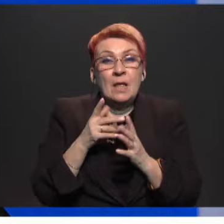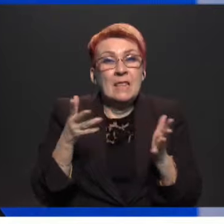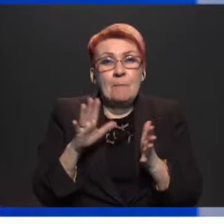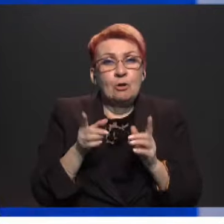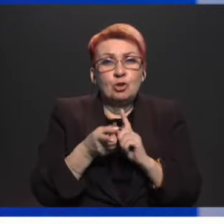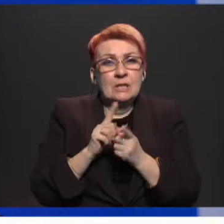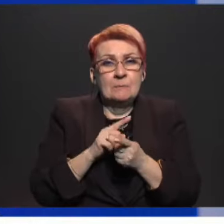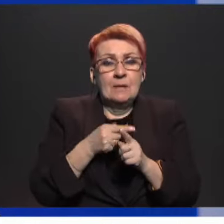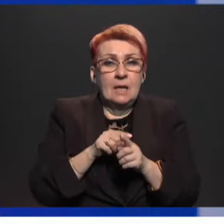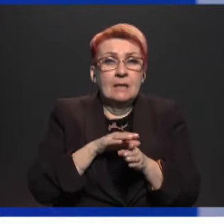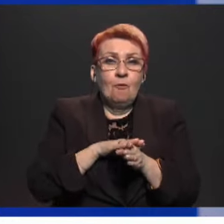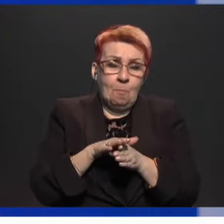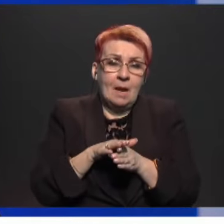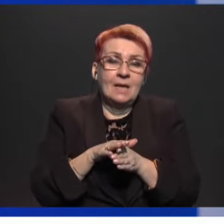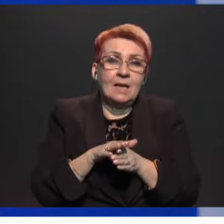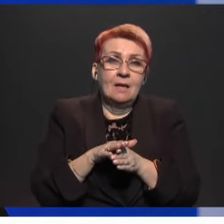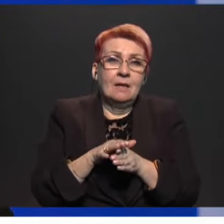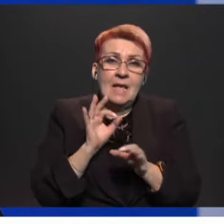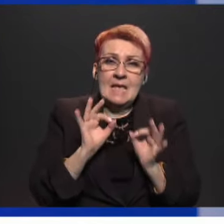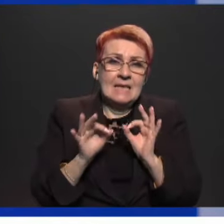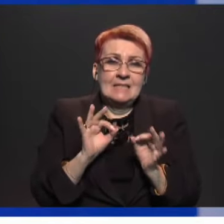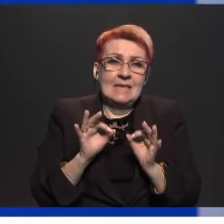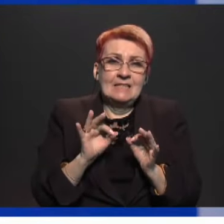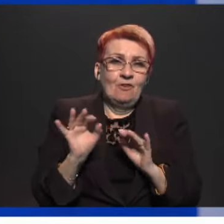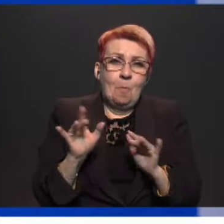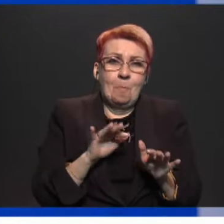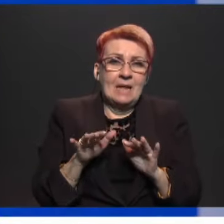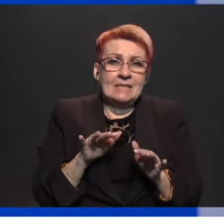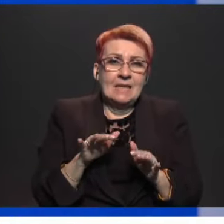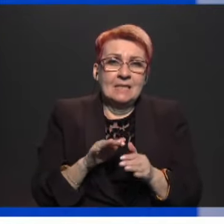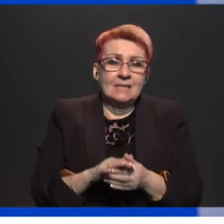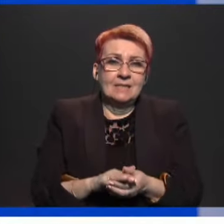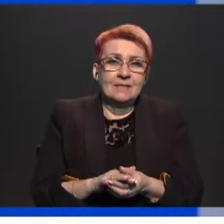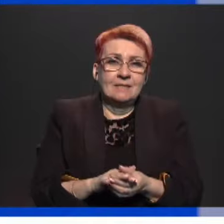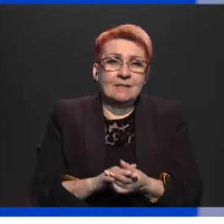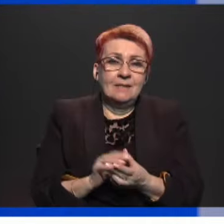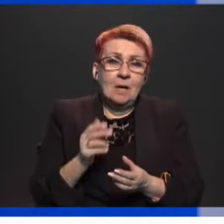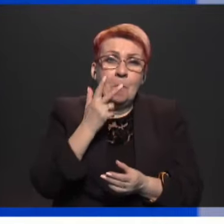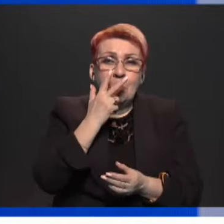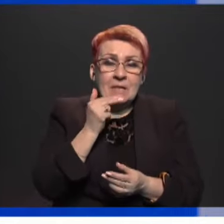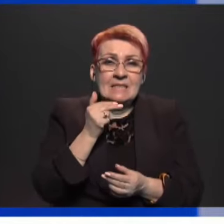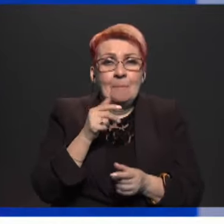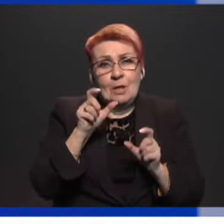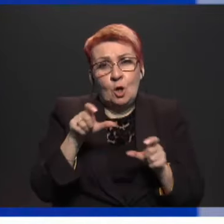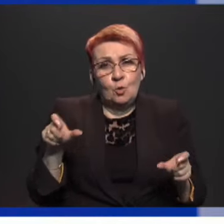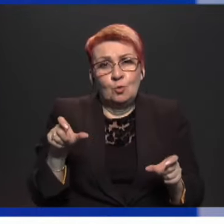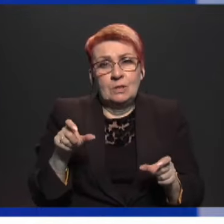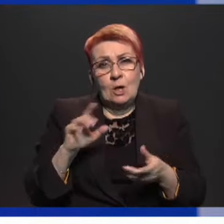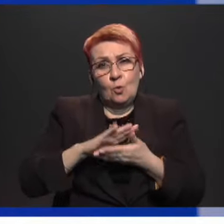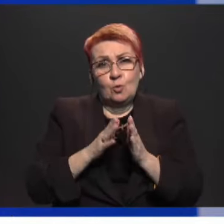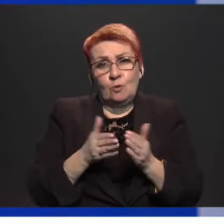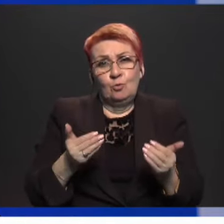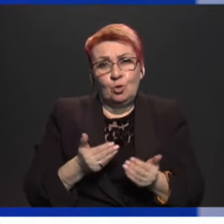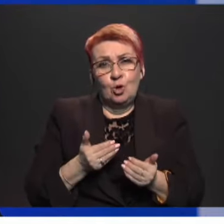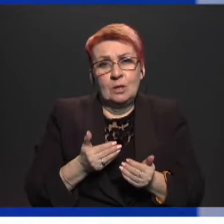это вполне естественный процесс, связанный с приспособлением человека к тем или иным условиям внешним. И именно благодаря